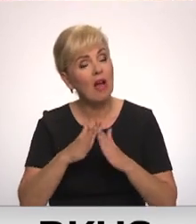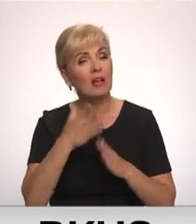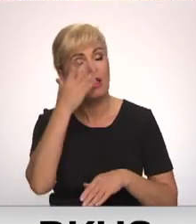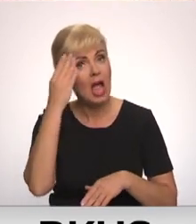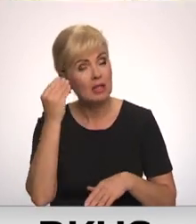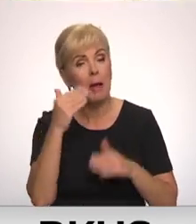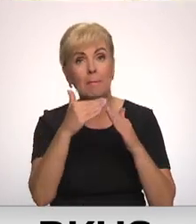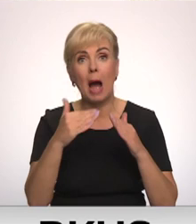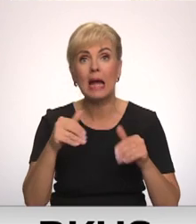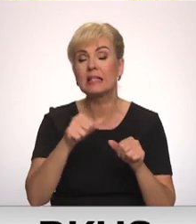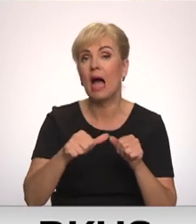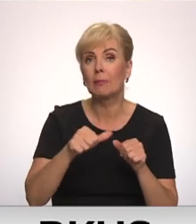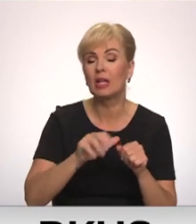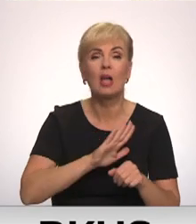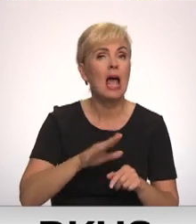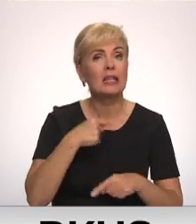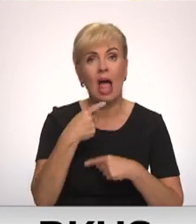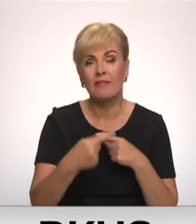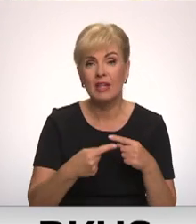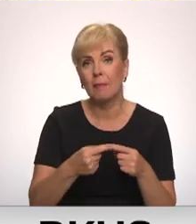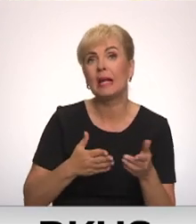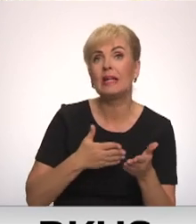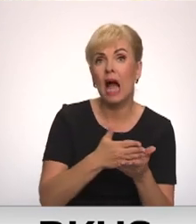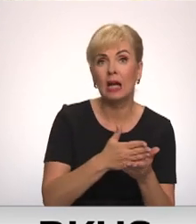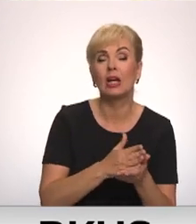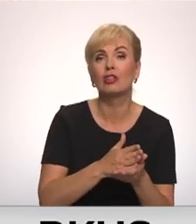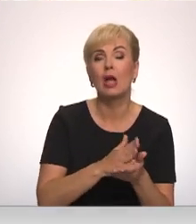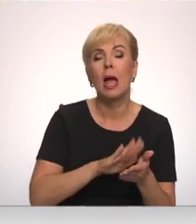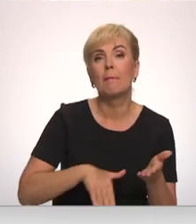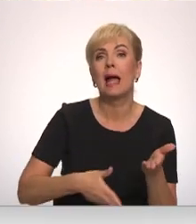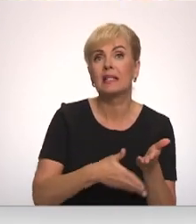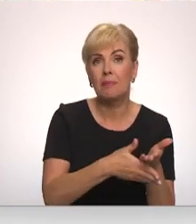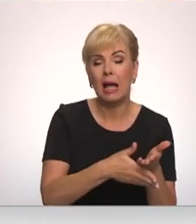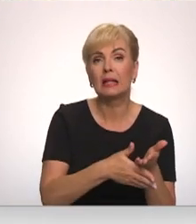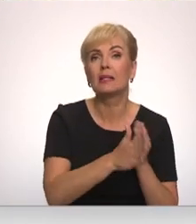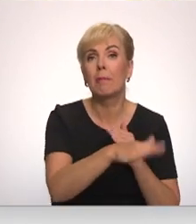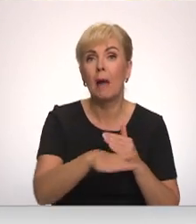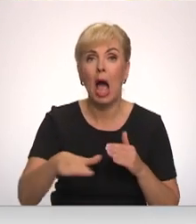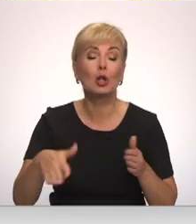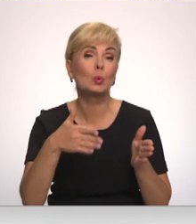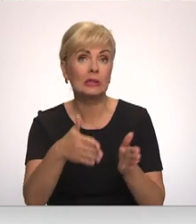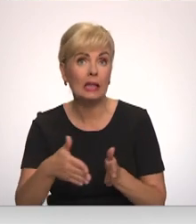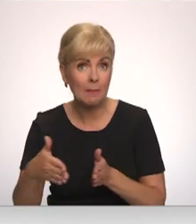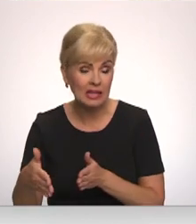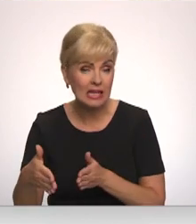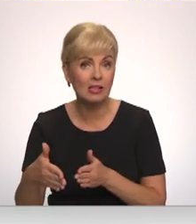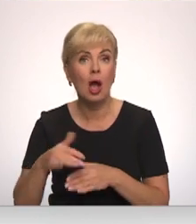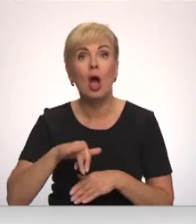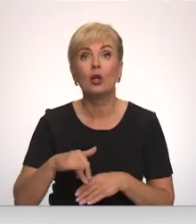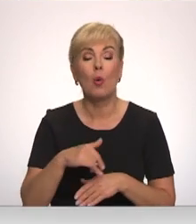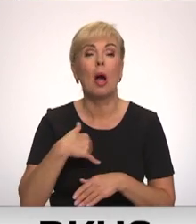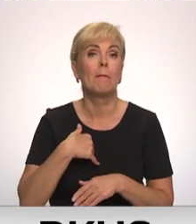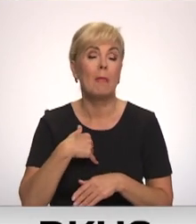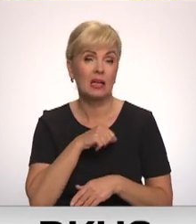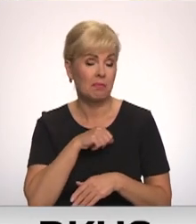mājas aptieciņu. Nevienmēr ir jāgriežās pēc palīdzības bērnu slimnīcā, jo, ko mēs